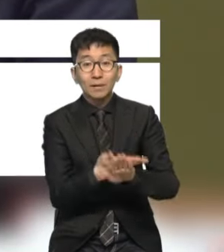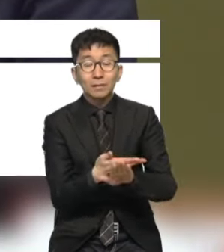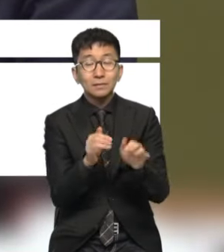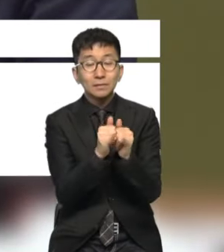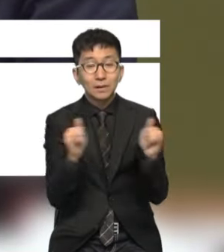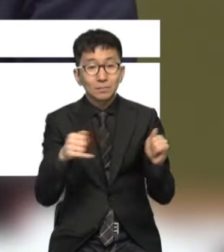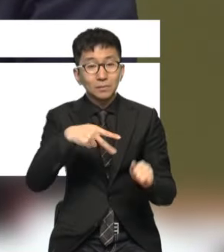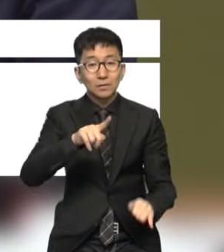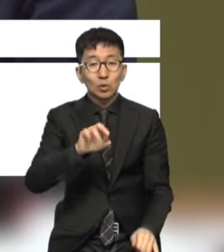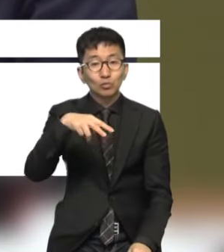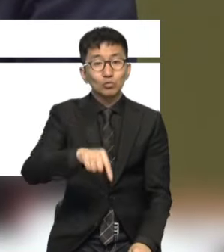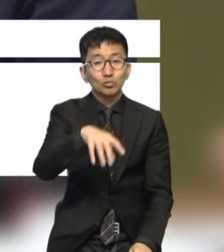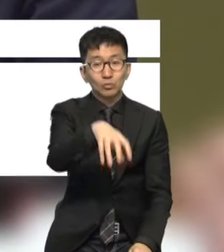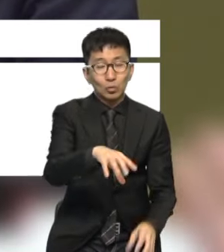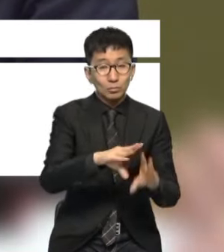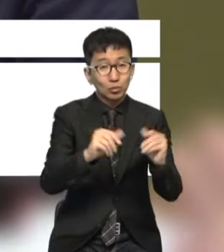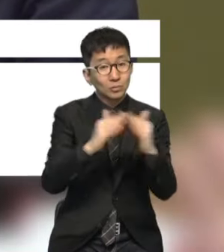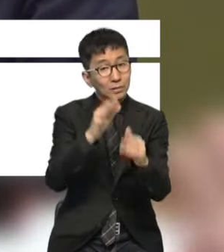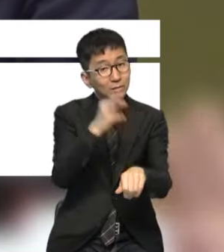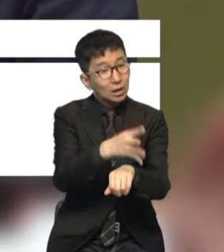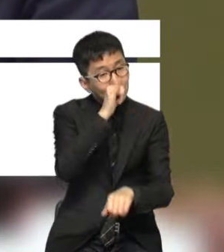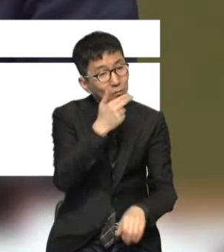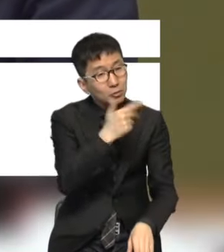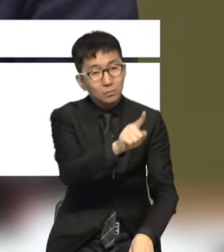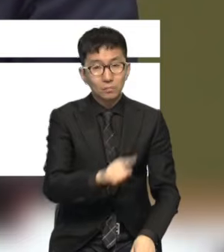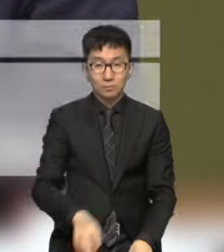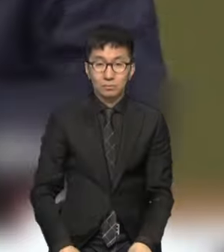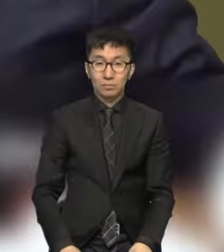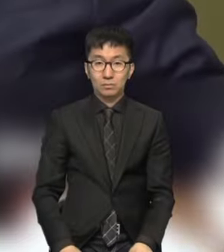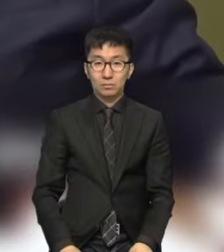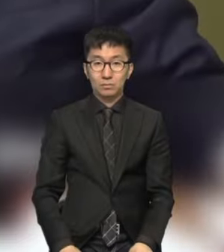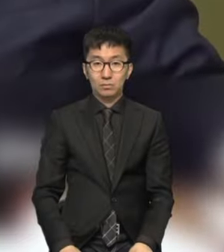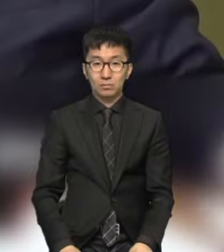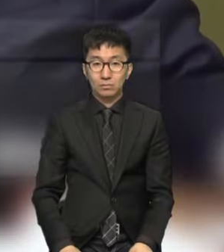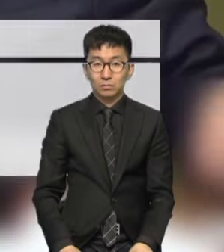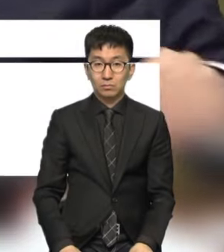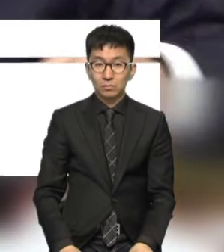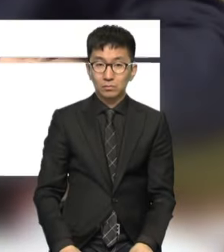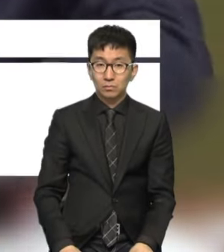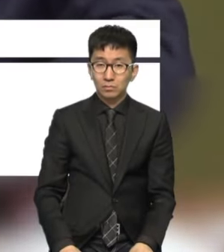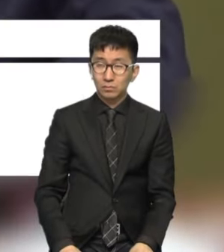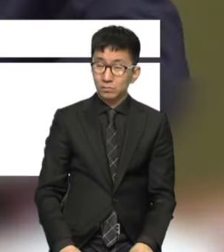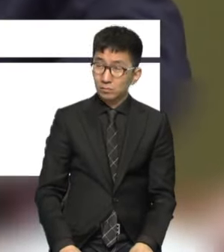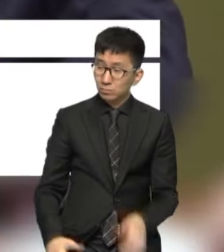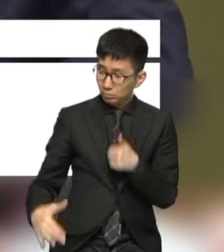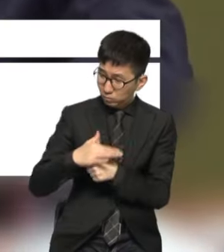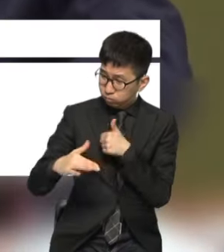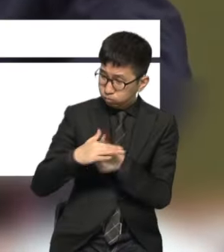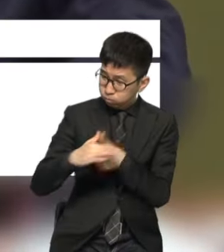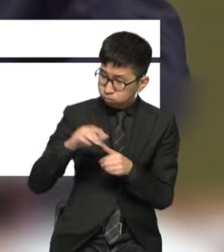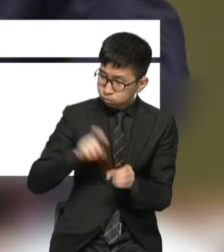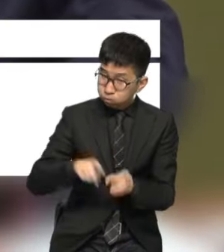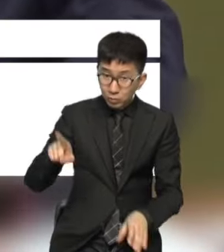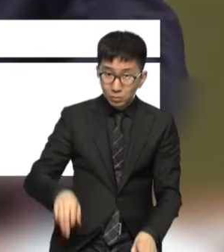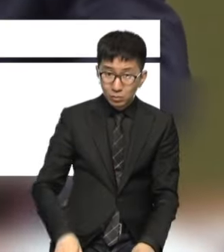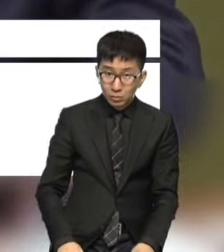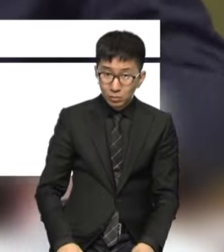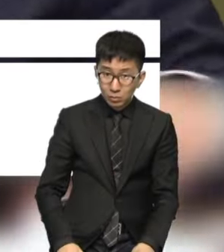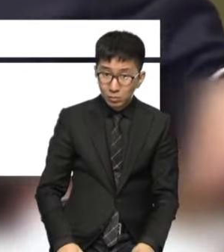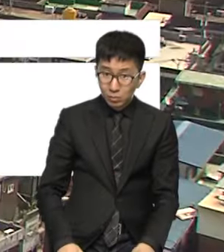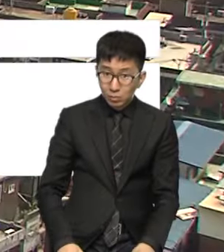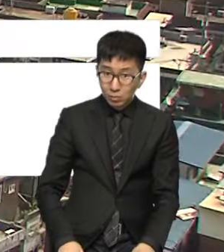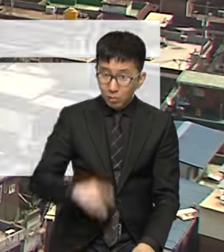혹시 성수동 해당 재개발 구역에 부동산을 가진 게 있으십니까? 무슨 지금 분탕질 하려고 하시는 건지 아니, 왜 질문을 계속해서 하루